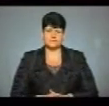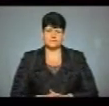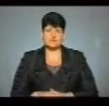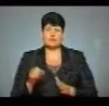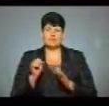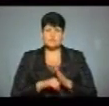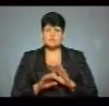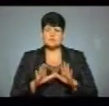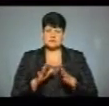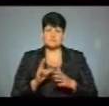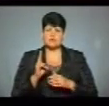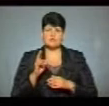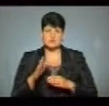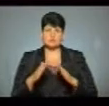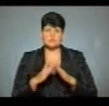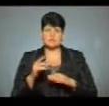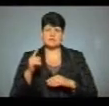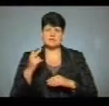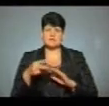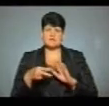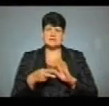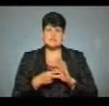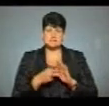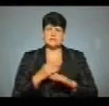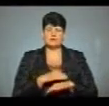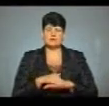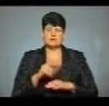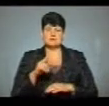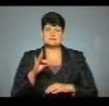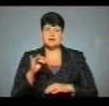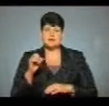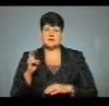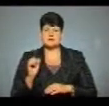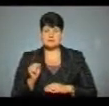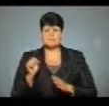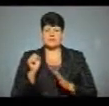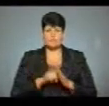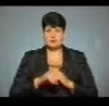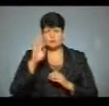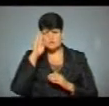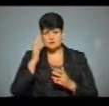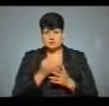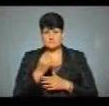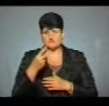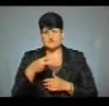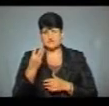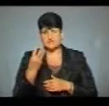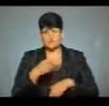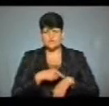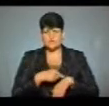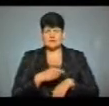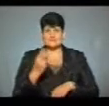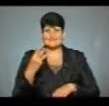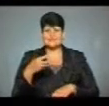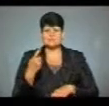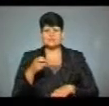Вбивство сталося у квартирі будинку номер 27 на вулиці Збараській. Вбитого чоловіка знайшли близько 23 години 31